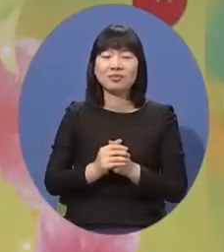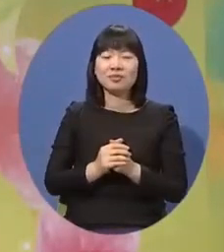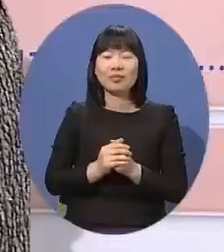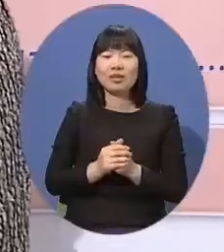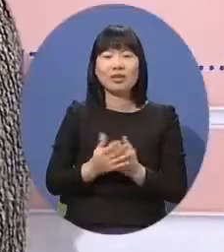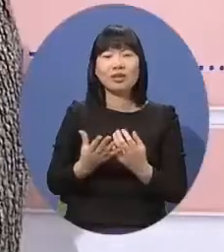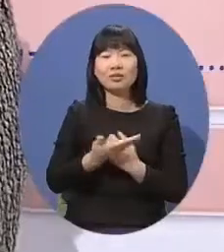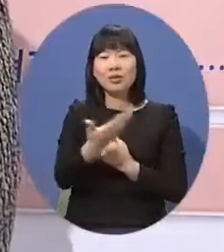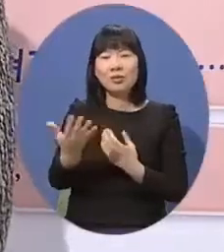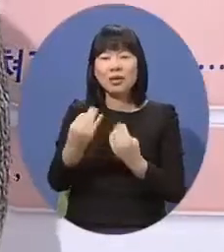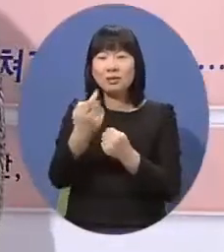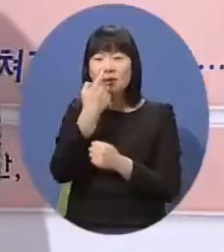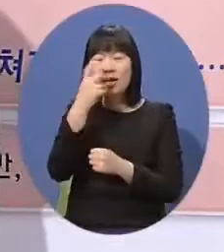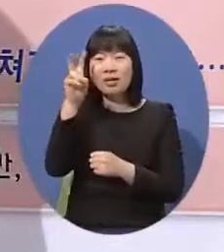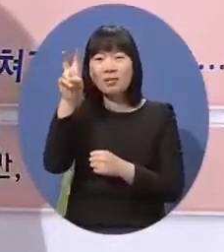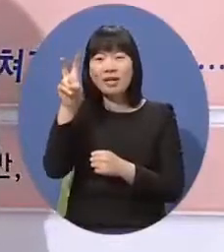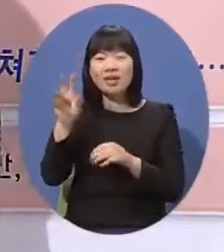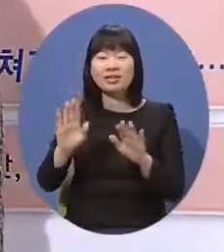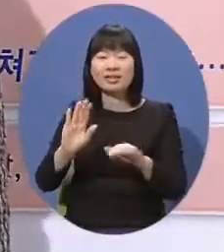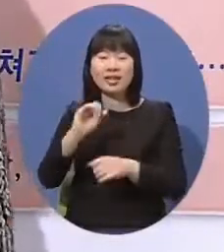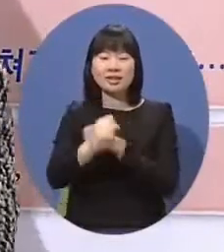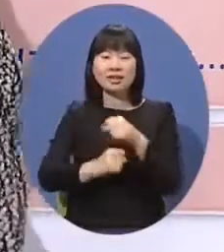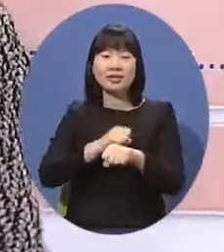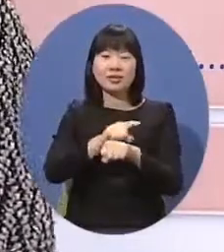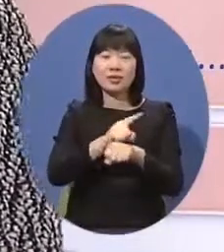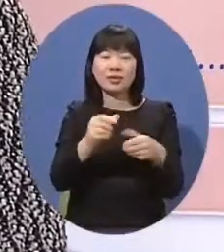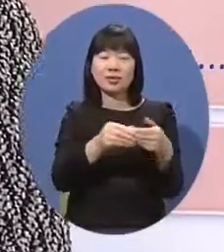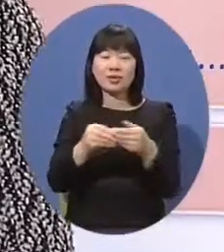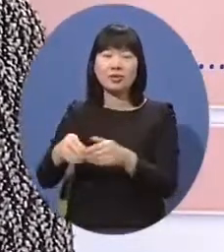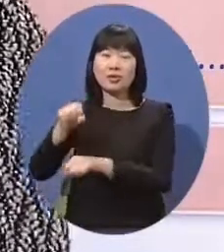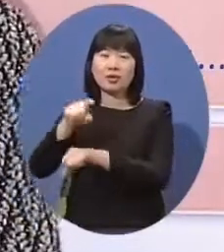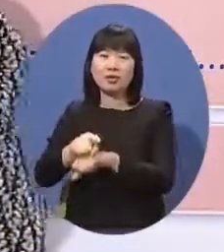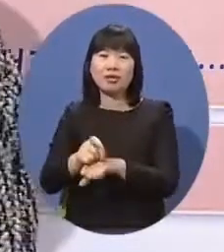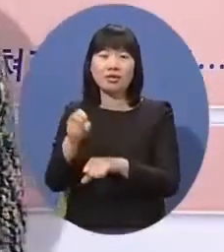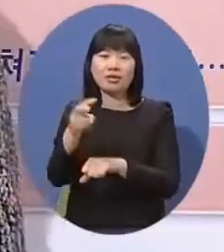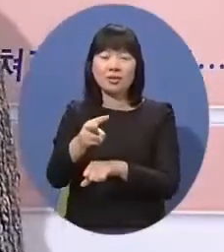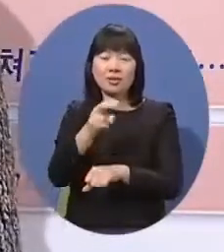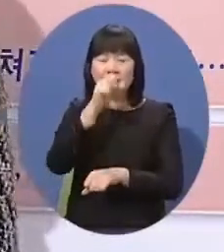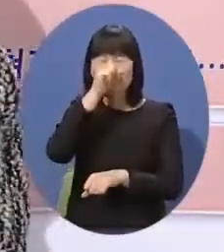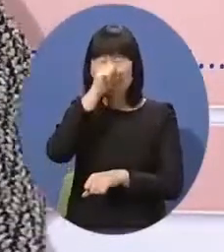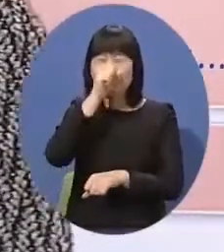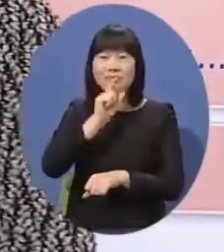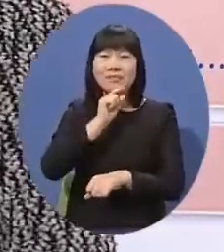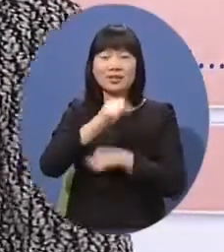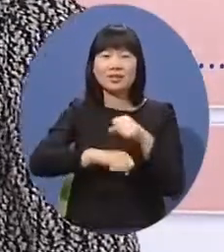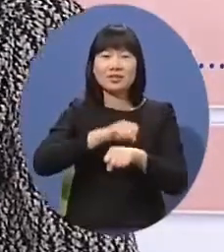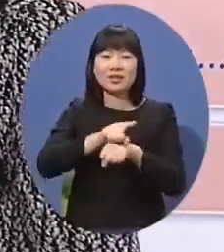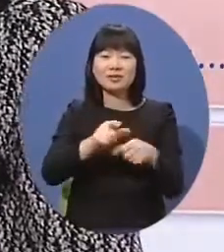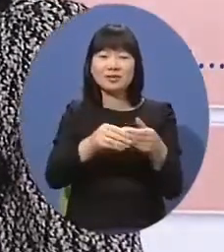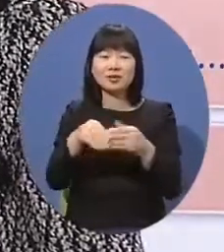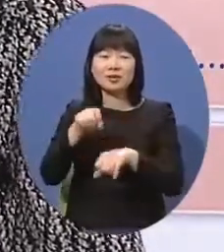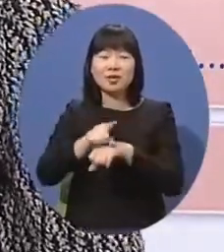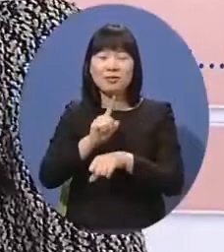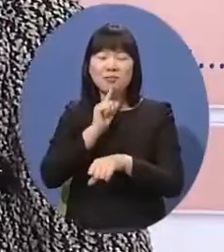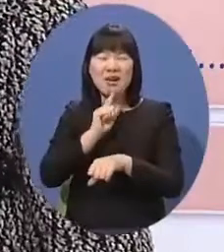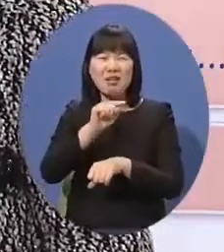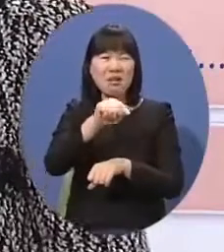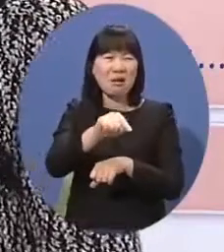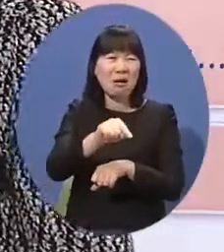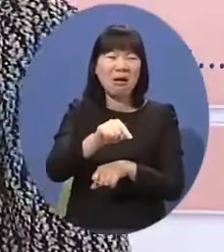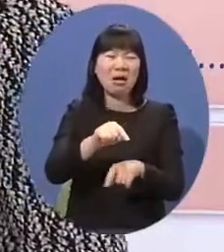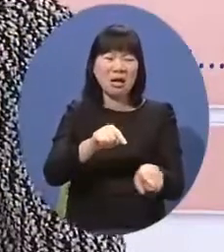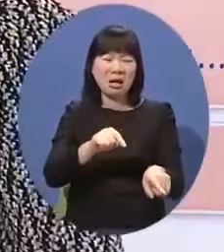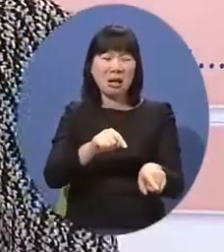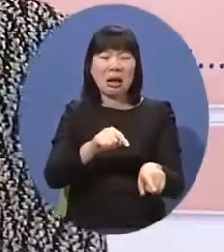많이 배우셨을 거예요. 유아기에는 이제 자율성과 주도성, 뭐 좋게 말해서 자율성과 주도성이지 지멋대로